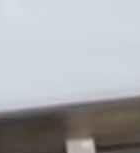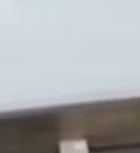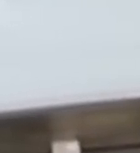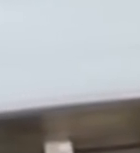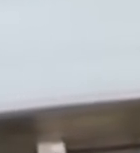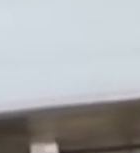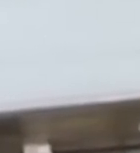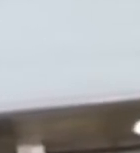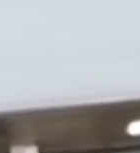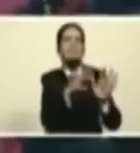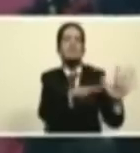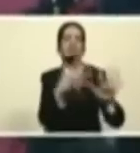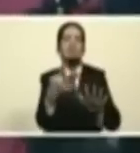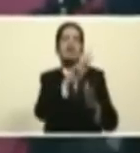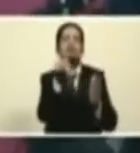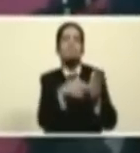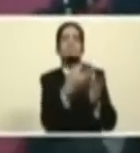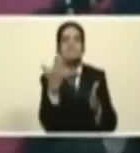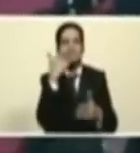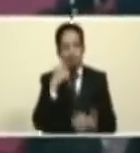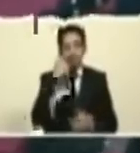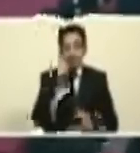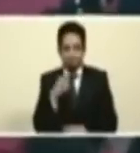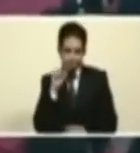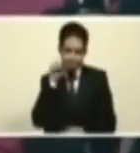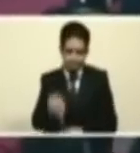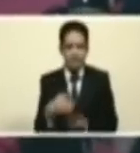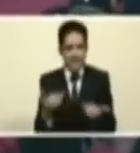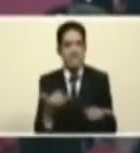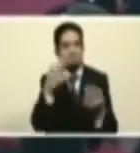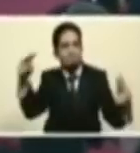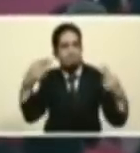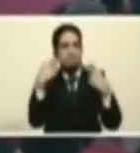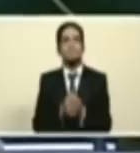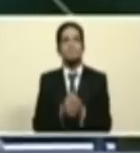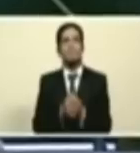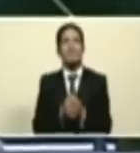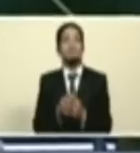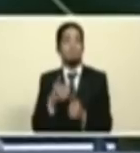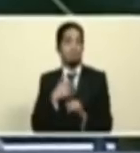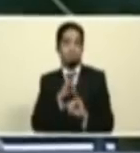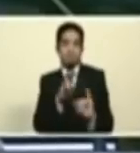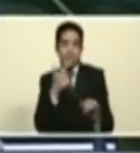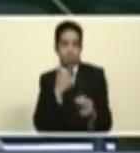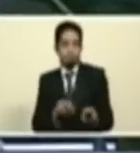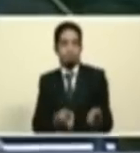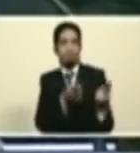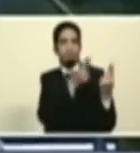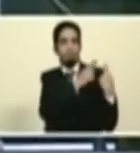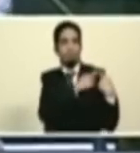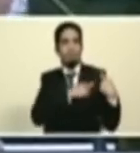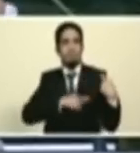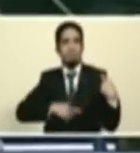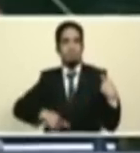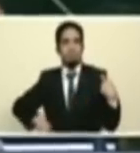du pays le plus isolé d'Amérique du Sud, a prêté serment sur la Constitution et promis prospérité économique et sociale à son peuple.